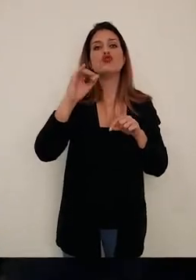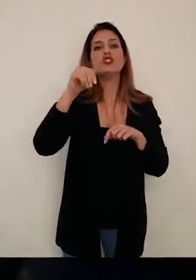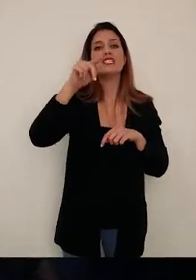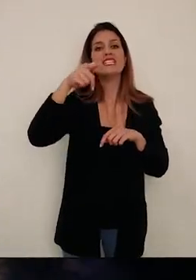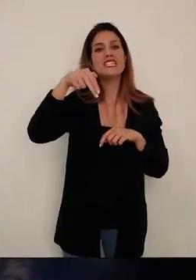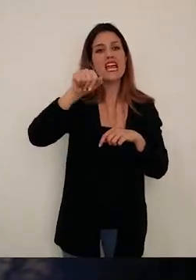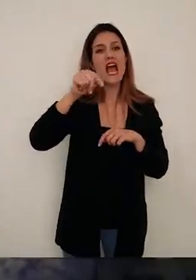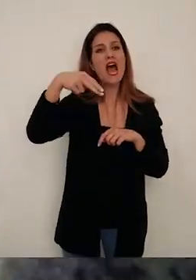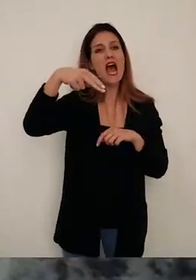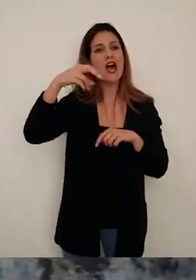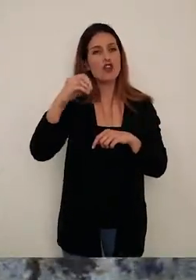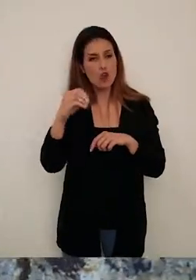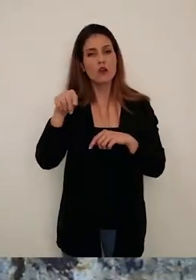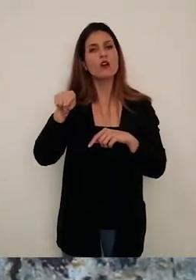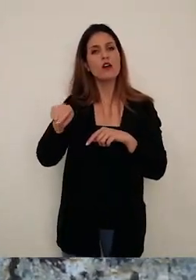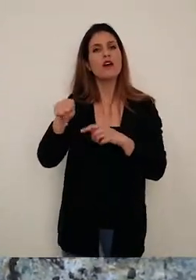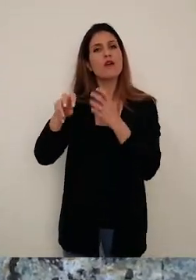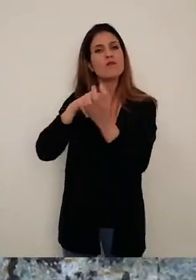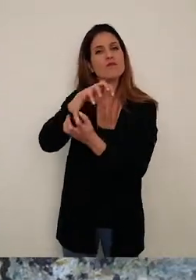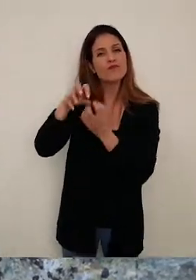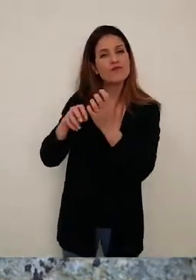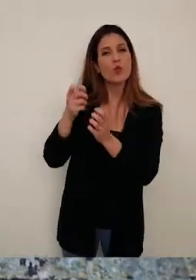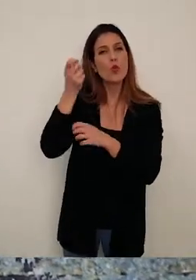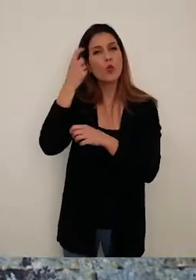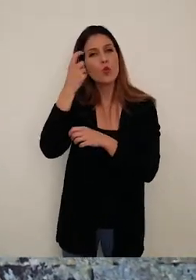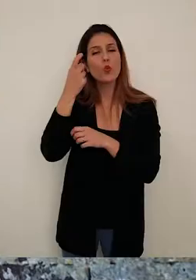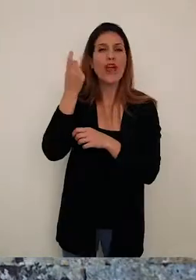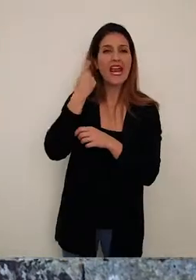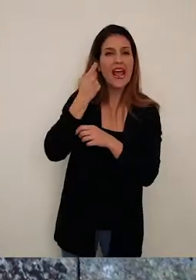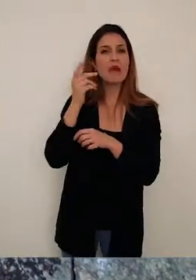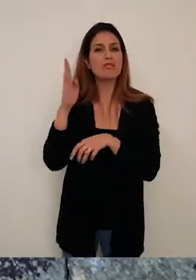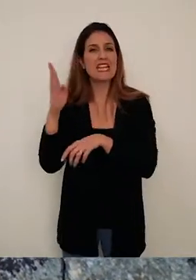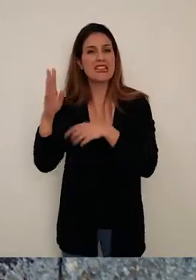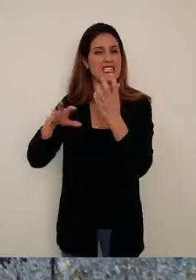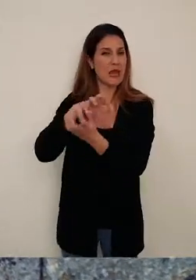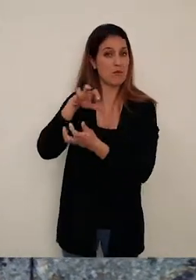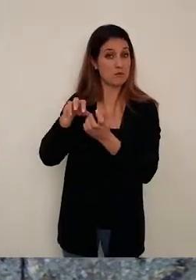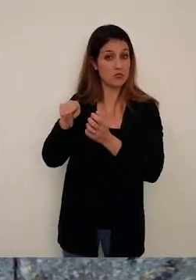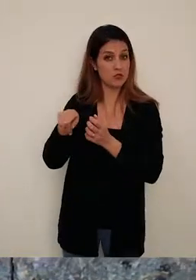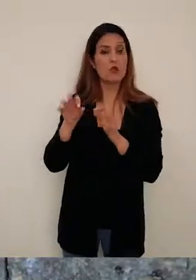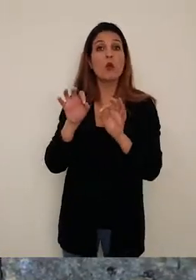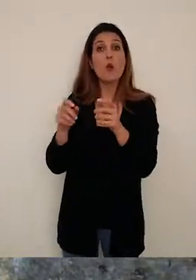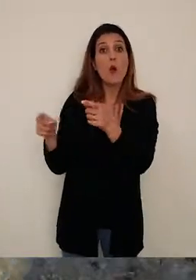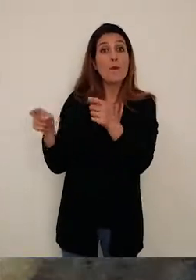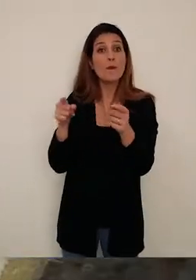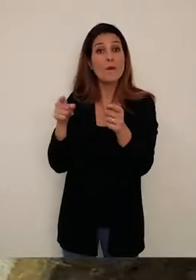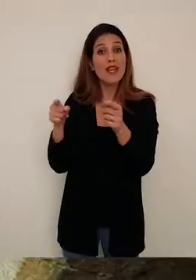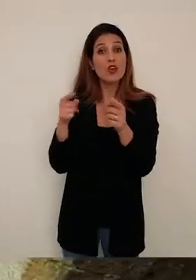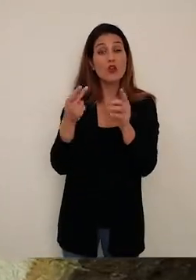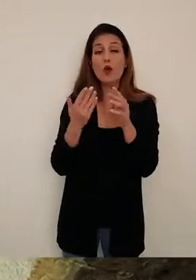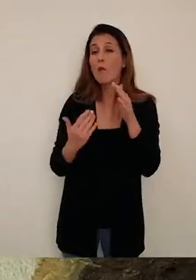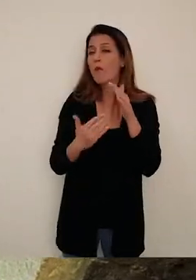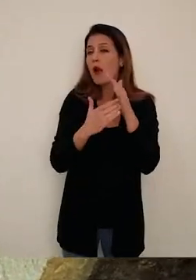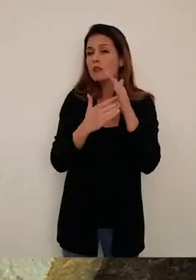di vita profondamente intriso di cultura greca e bizantina. Nel periodo di massimo splendore del casato di